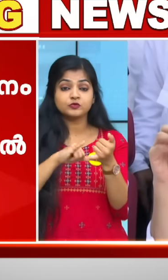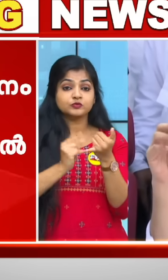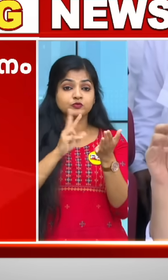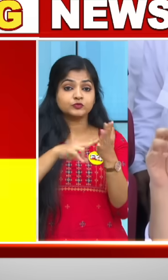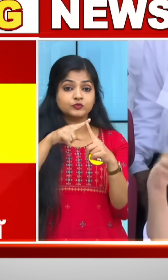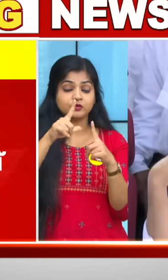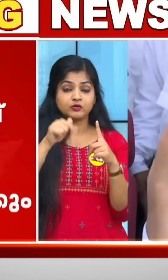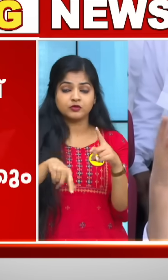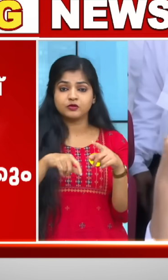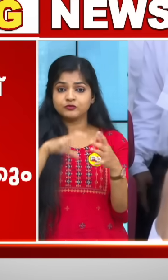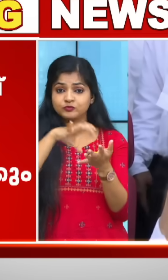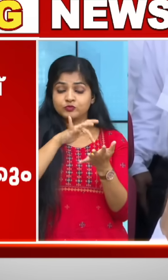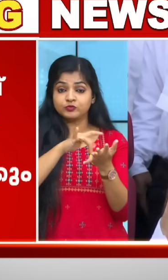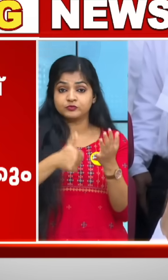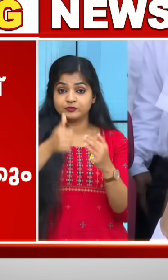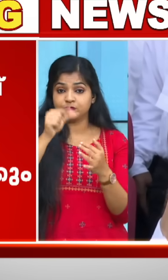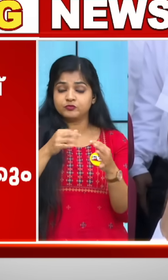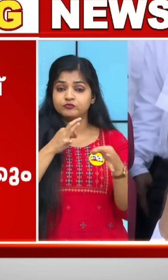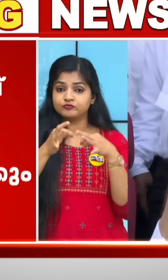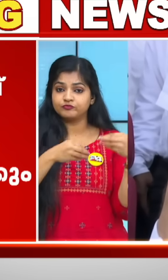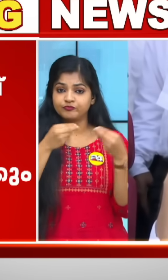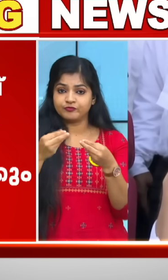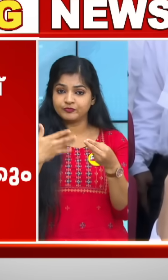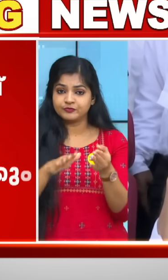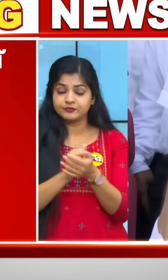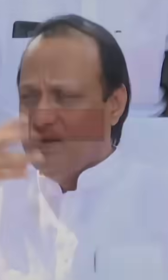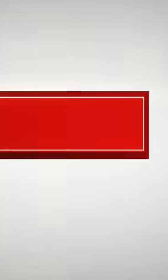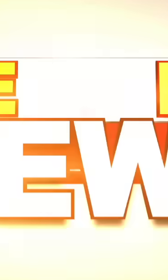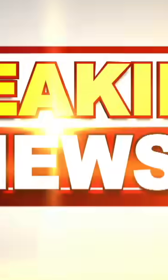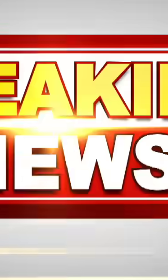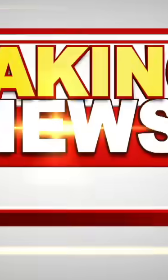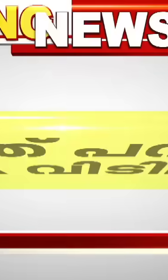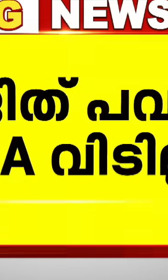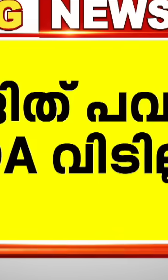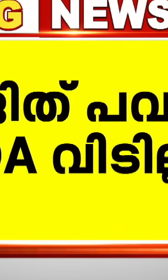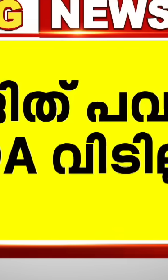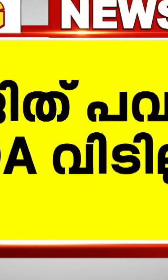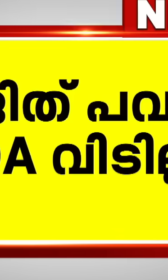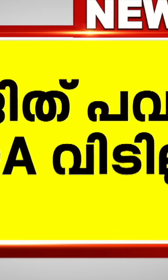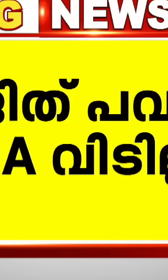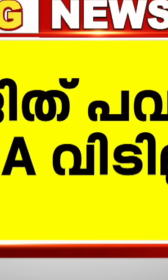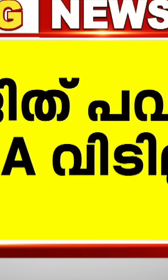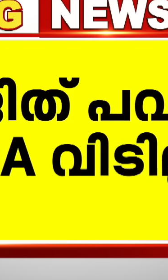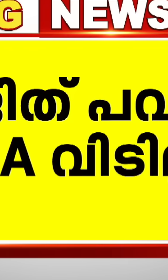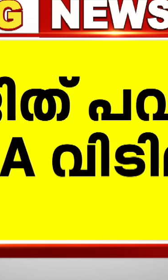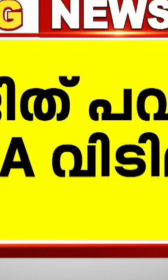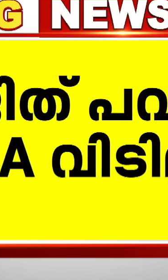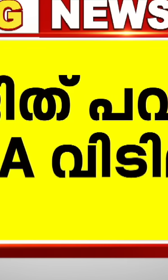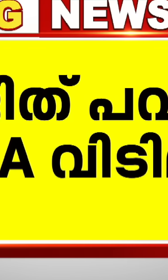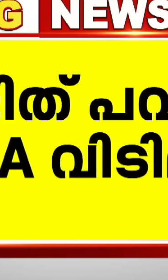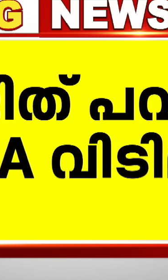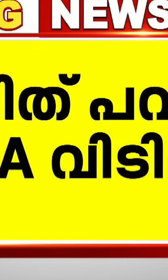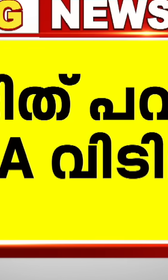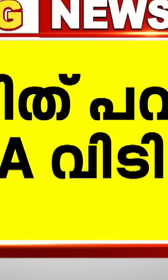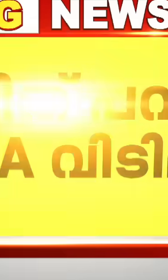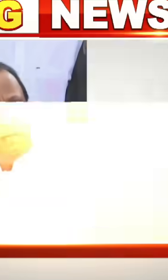കൂടിയ സുനിൽ തക്കരെ ഇക്കാര്യങ്ങൾ വിശദീകരിച്ചു ഏതായാലും തൽക്കാലം ഒരു പൊട്ടിത്തെറിയിലേക്ക് കാര്യങ്ങൾ കൊണ്ടുപോകേണ്ട എൻഡിഎ യോഗത്തിനായി ദില്ലഹിയിലേക്ക്